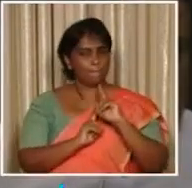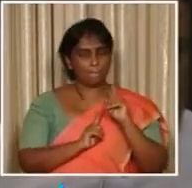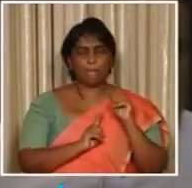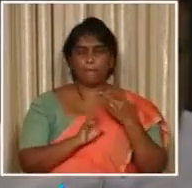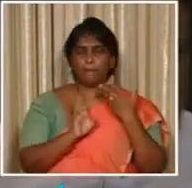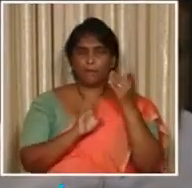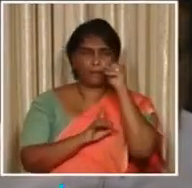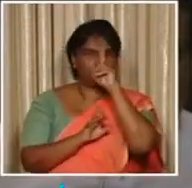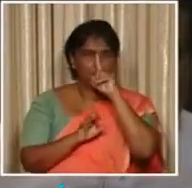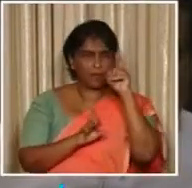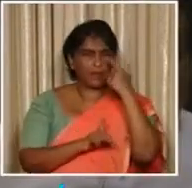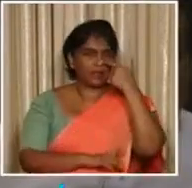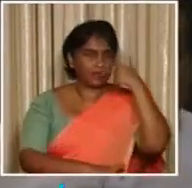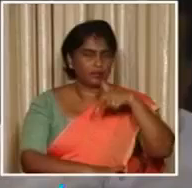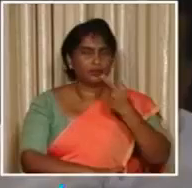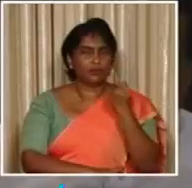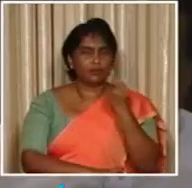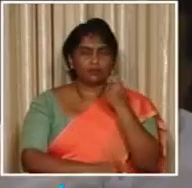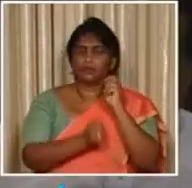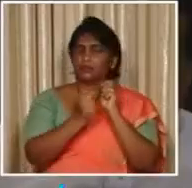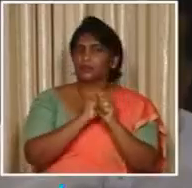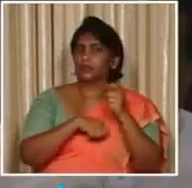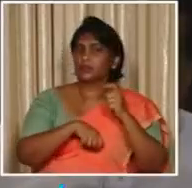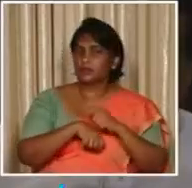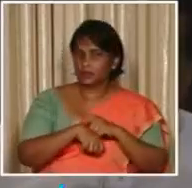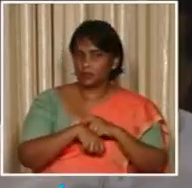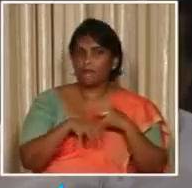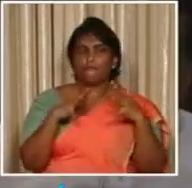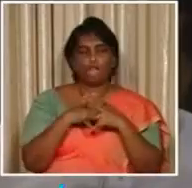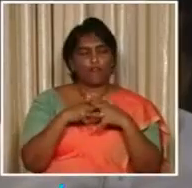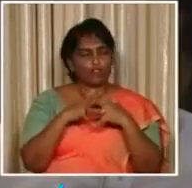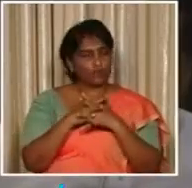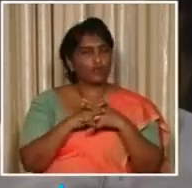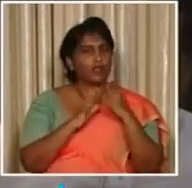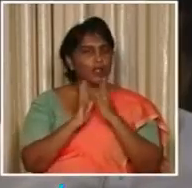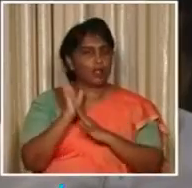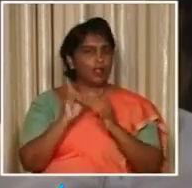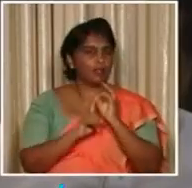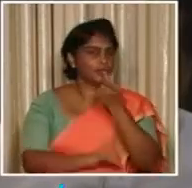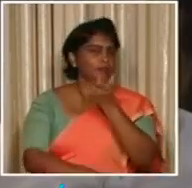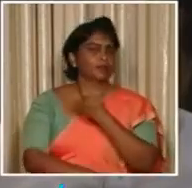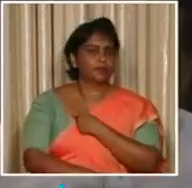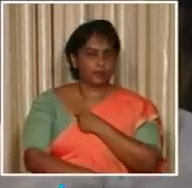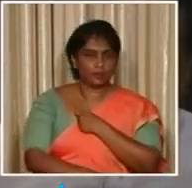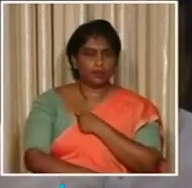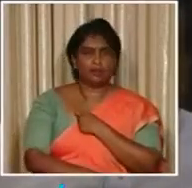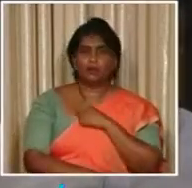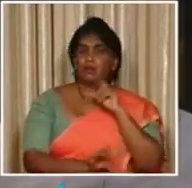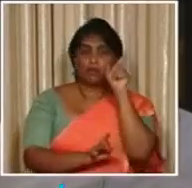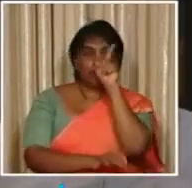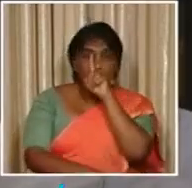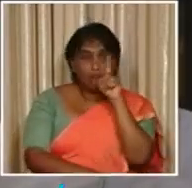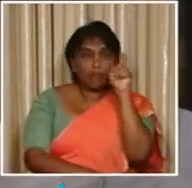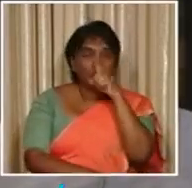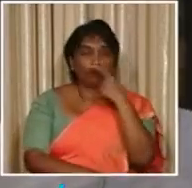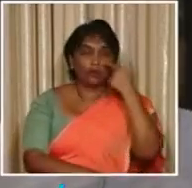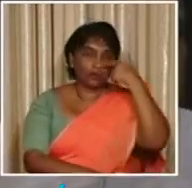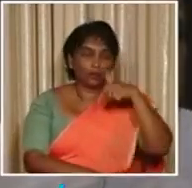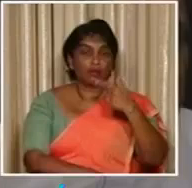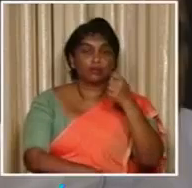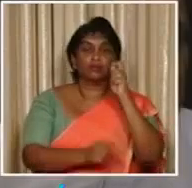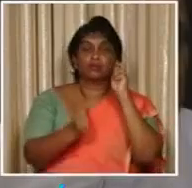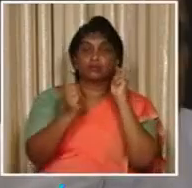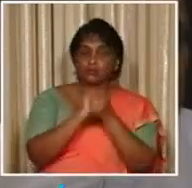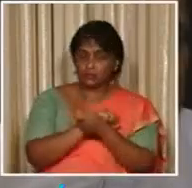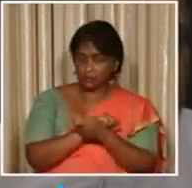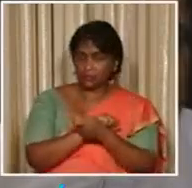පසුගිය මාසයේ ඉන්ධන මිල සංශෝධනය කරන අවස්ථාවේ වාසුදේව නානායක්කාර මැතිතුමා ඉල්ලීමක් කරා සෑම මාසයකම ඉන්ධන මිල සංශෝධනය